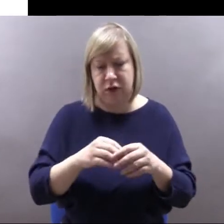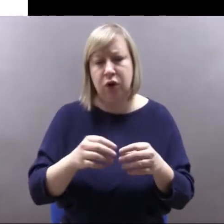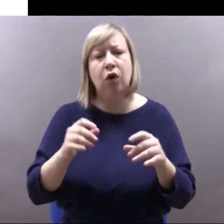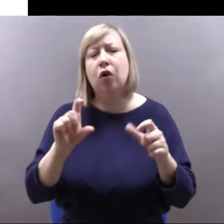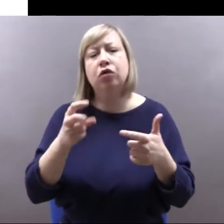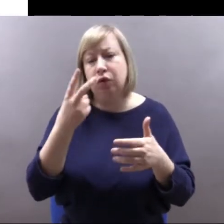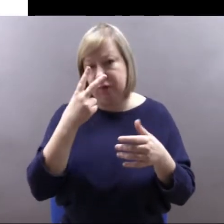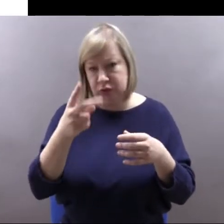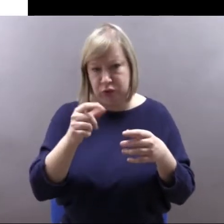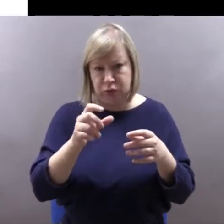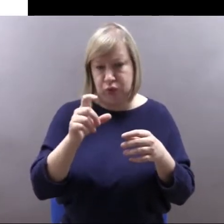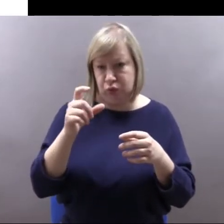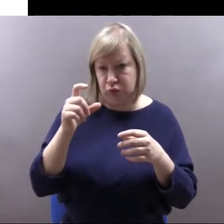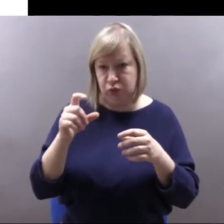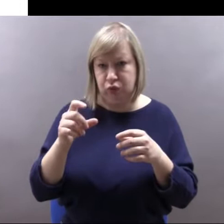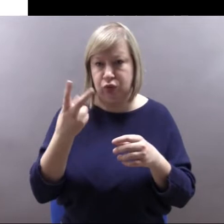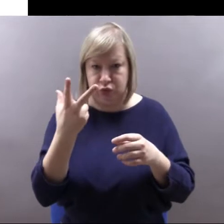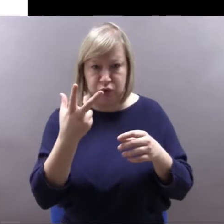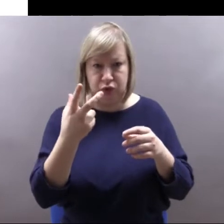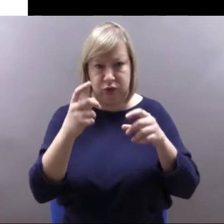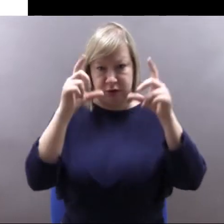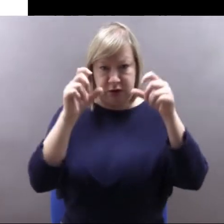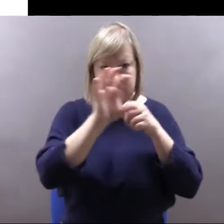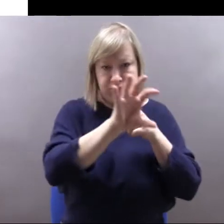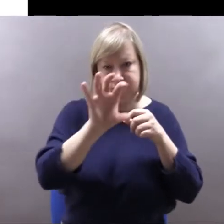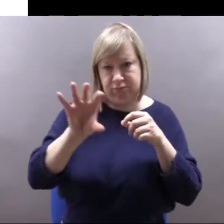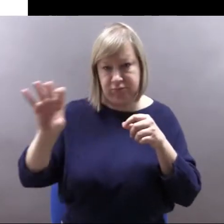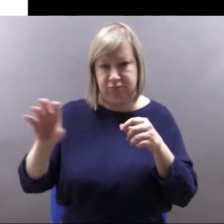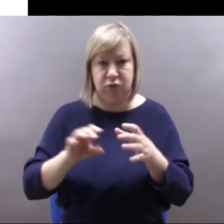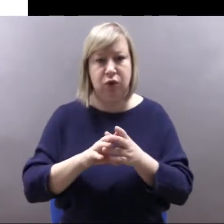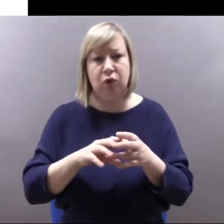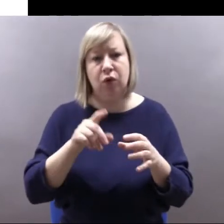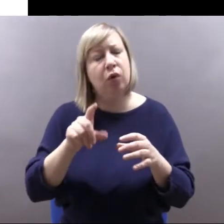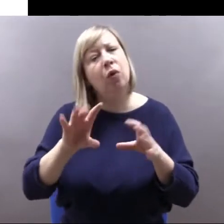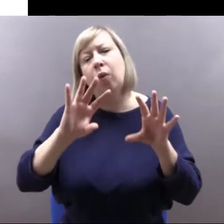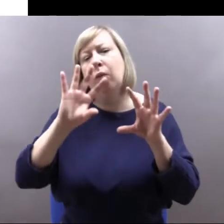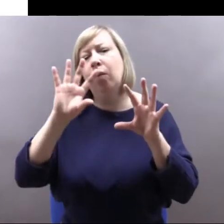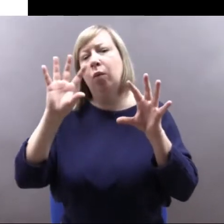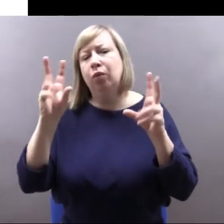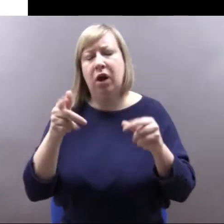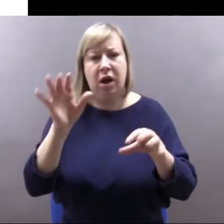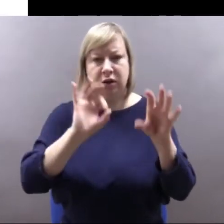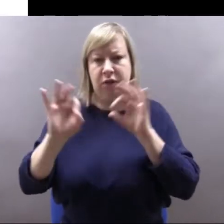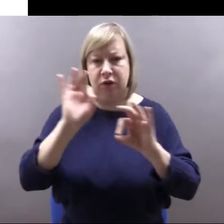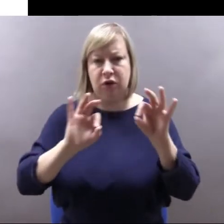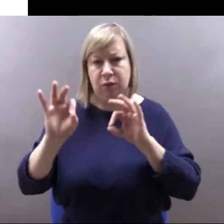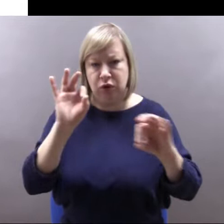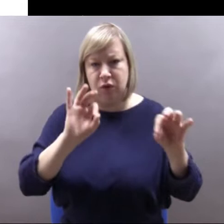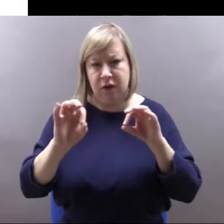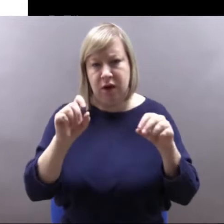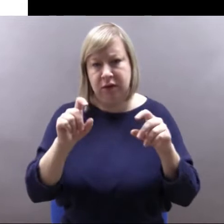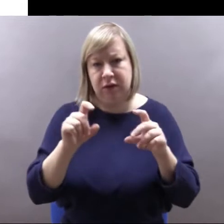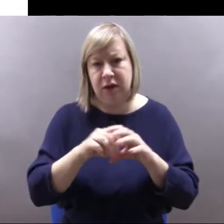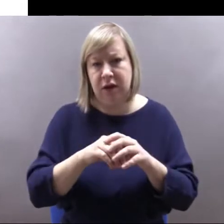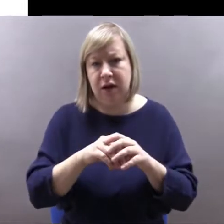eksponatami, tutaj może nie, ale mamy tutaj wydruki 3D obiektów budynków w mieście,